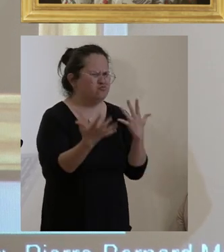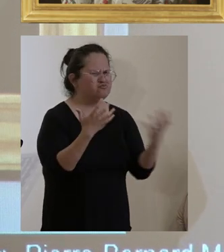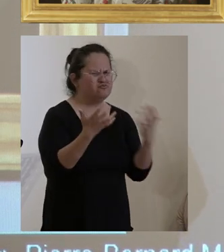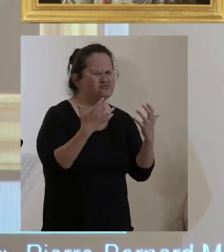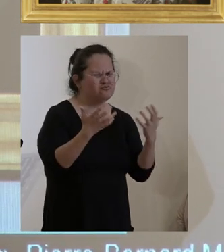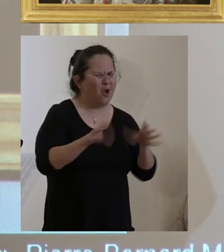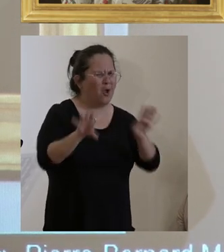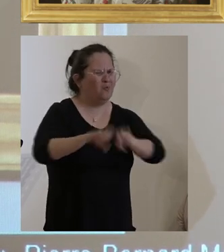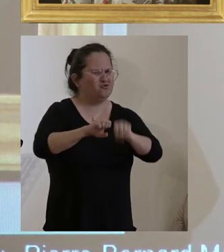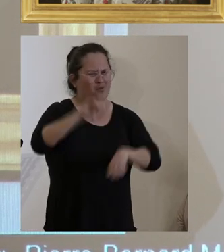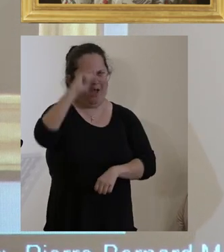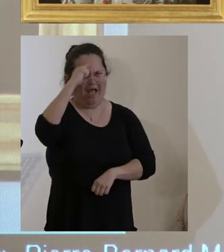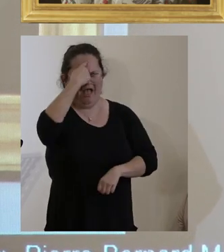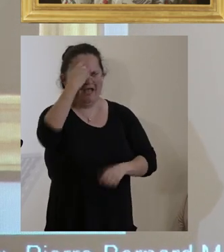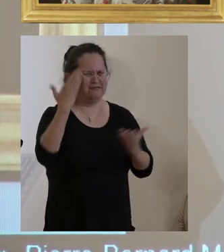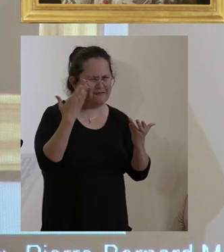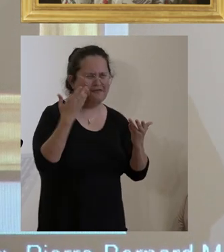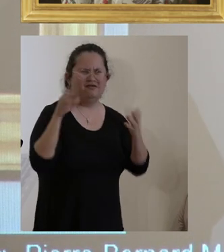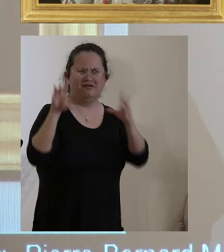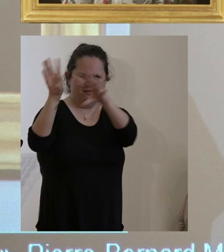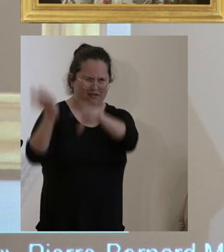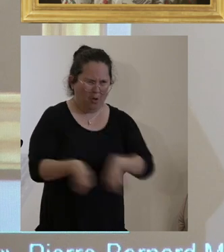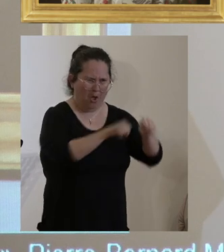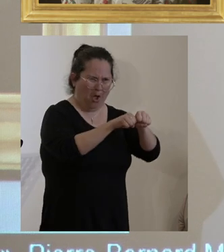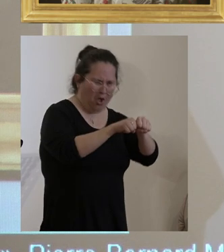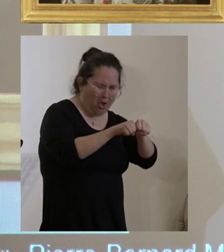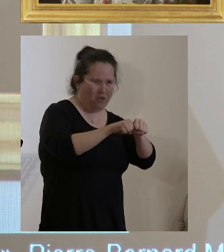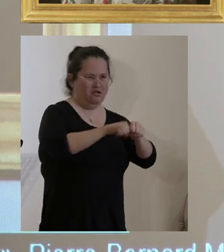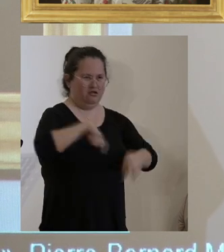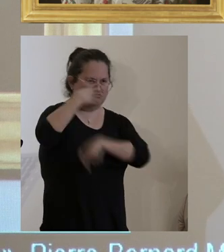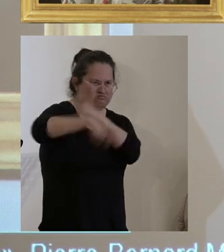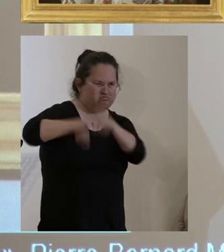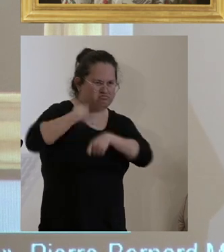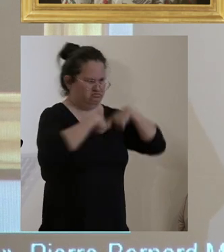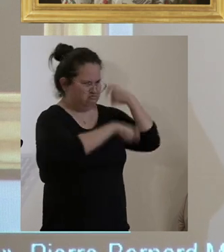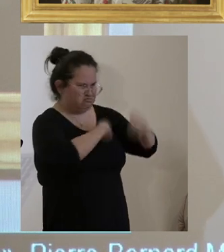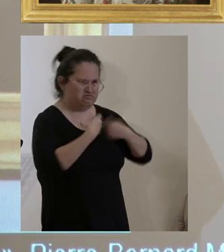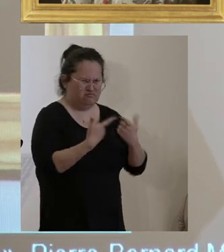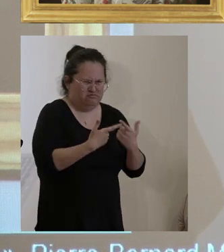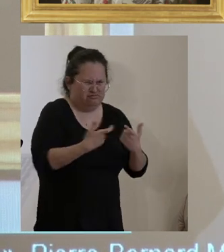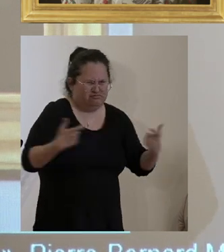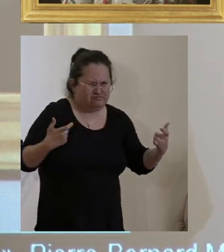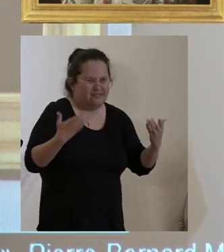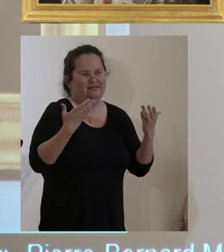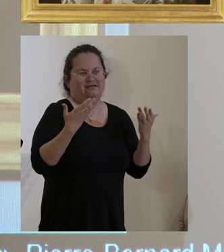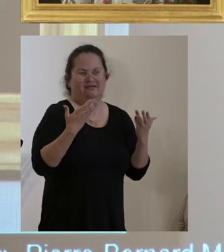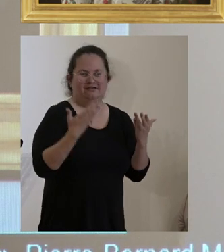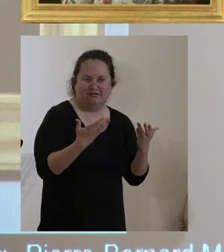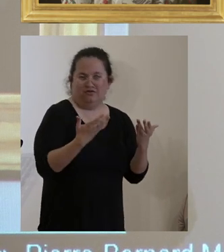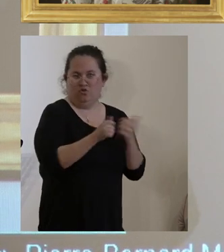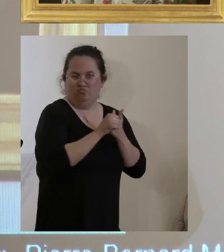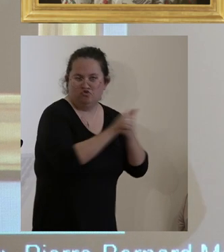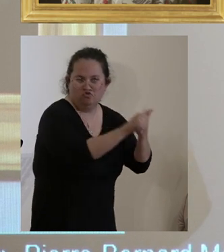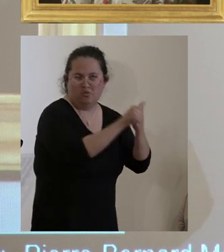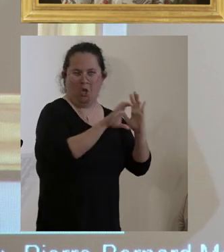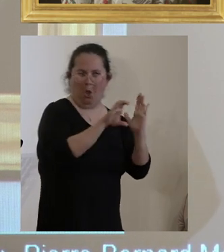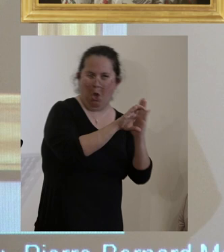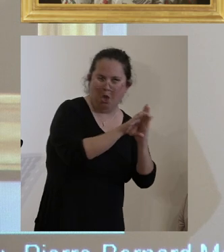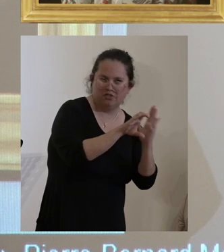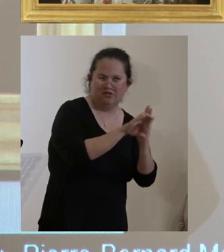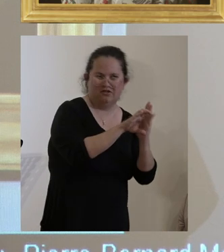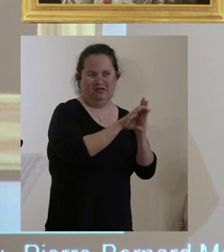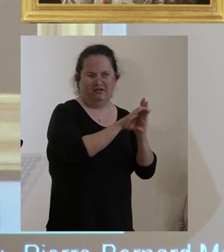vont agrémenter, aménager de pointes, de nœuds extrêmement différents en fonction d'un certain nombre de codes et de codifications